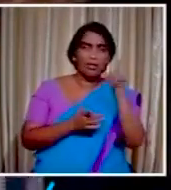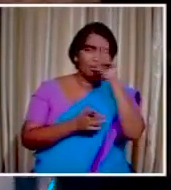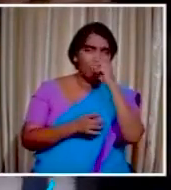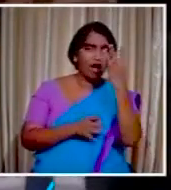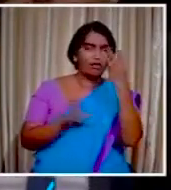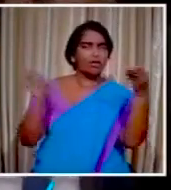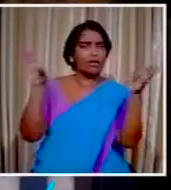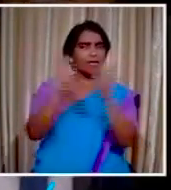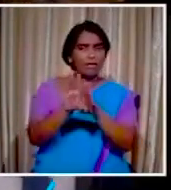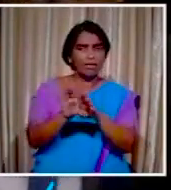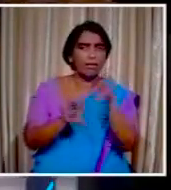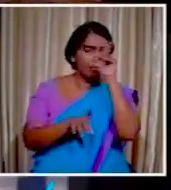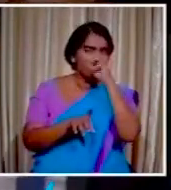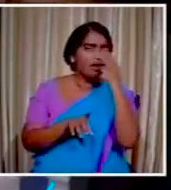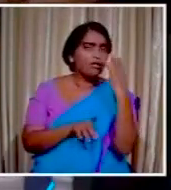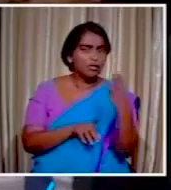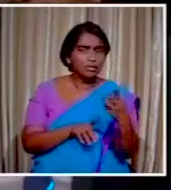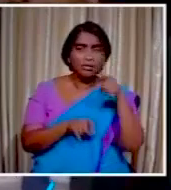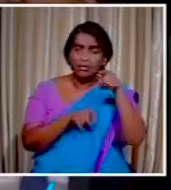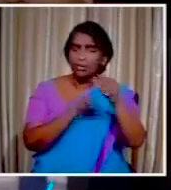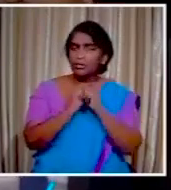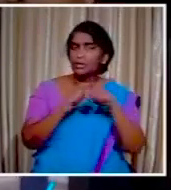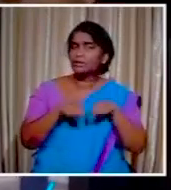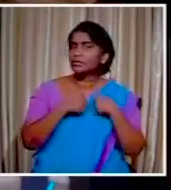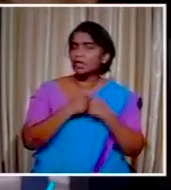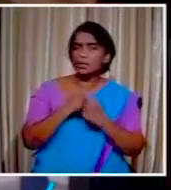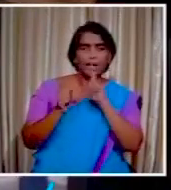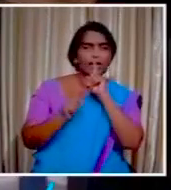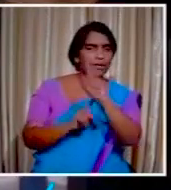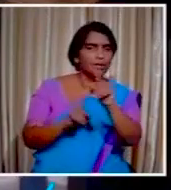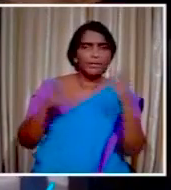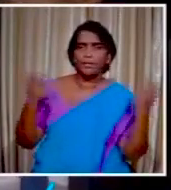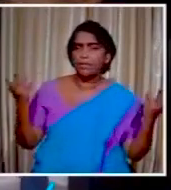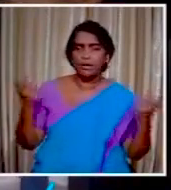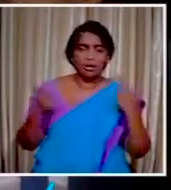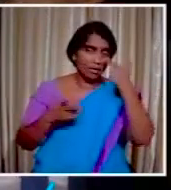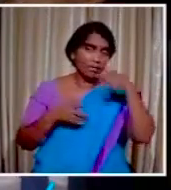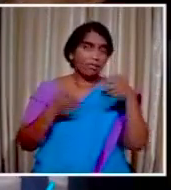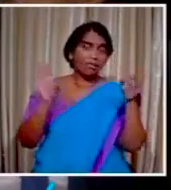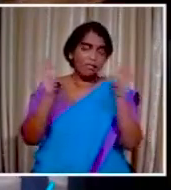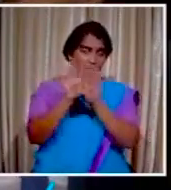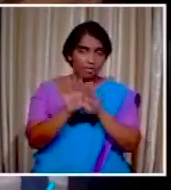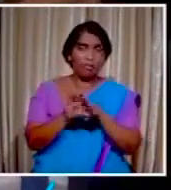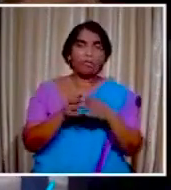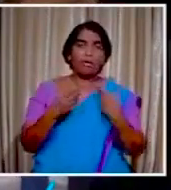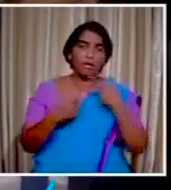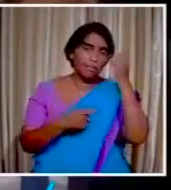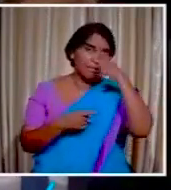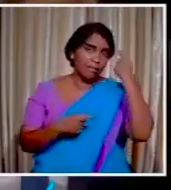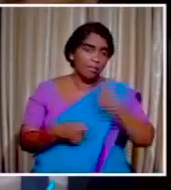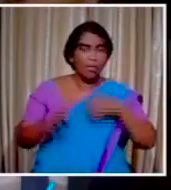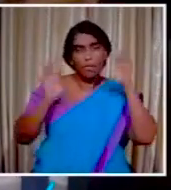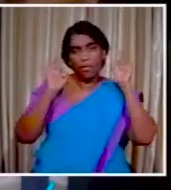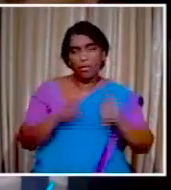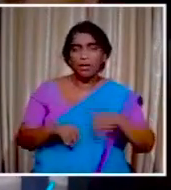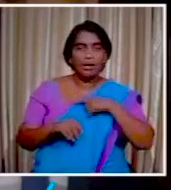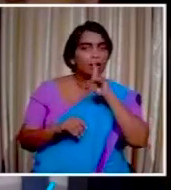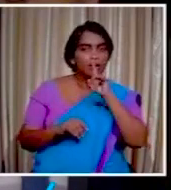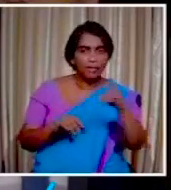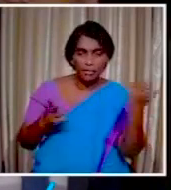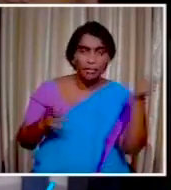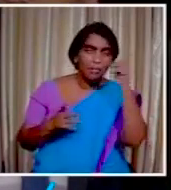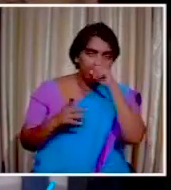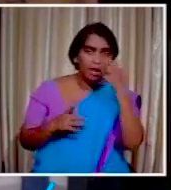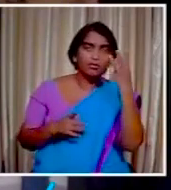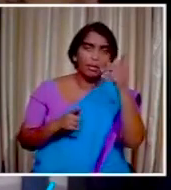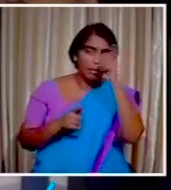තිබුණා. ඒ මාස 3ේ ඔය ඉන්න වෘත්තීය සමිති කවුරුවත් කිව්වේ නැහනේ පිරිපහදුව වහලා තිබ්බේ අපිට පඩිත් එපා කියලා. ඒ මාස 3ේ